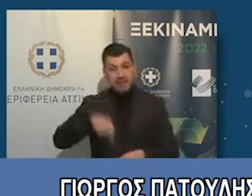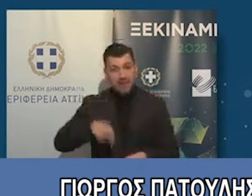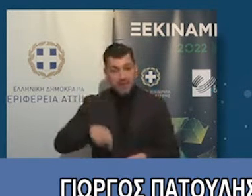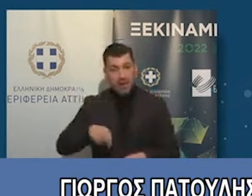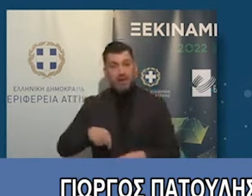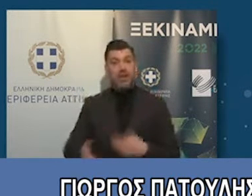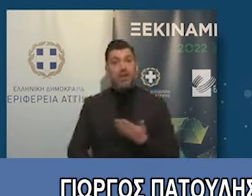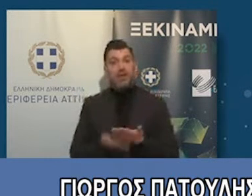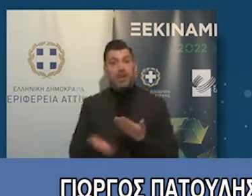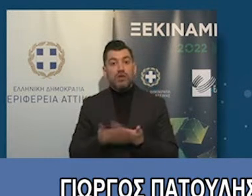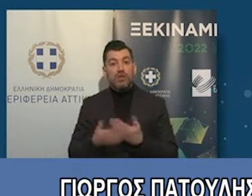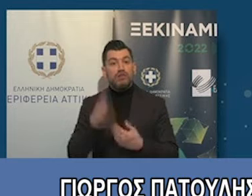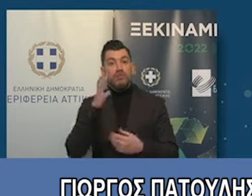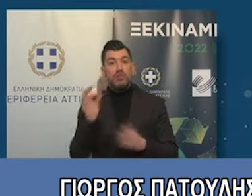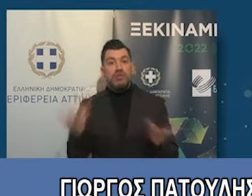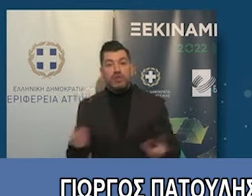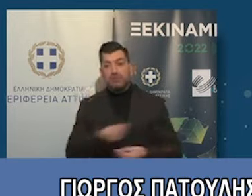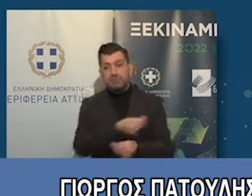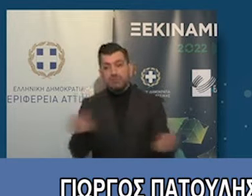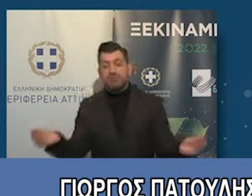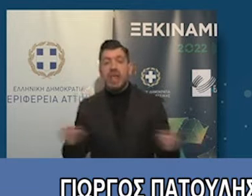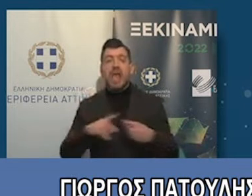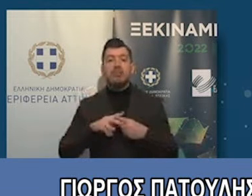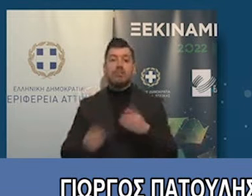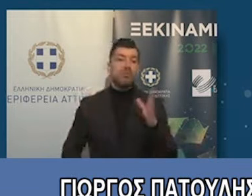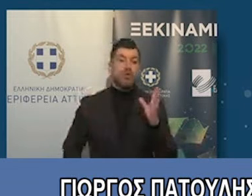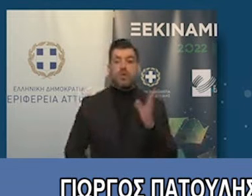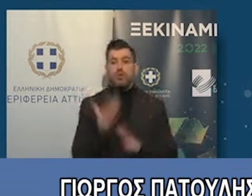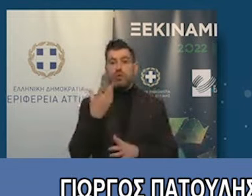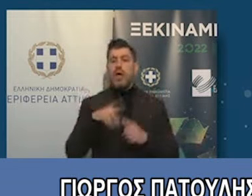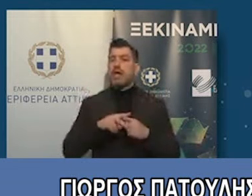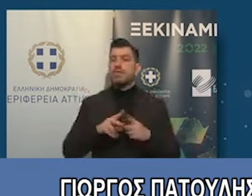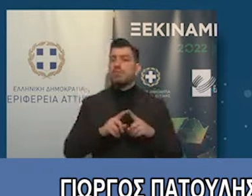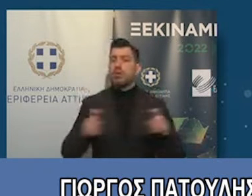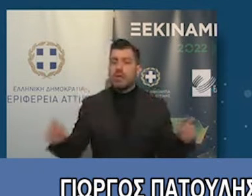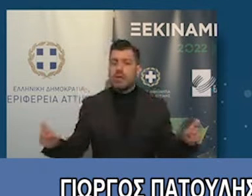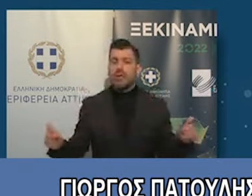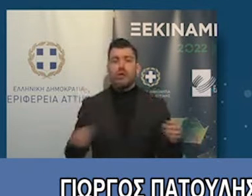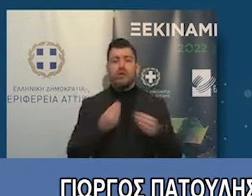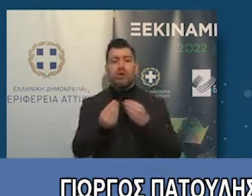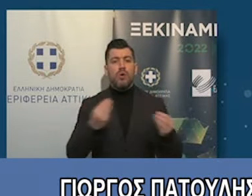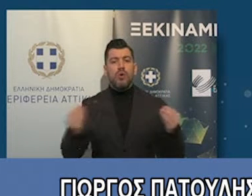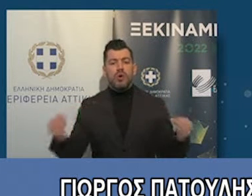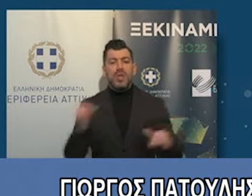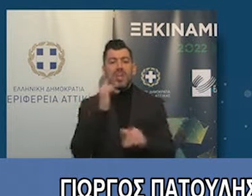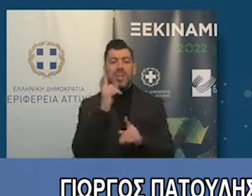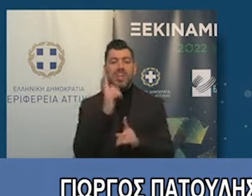με νέο εξοπλισμό. Εξοπλισμό που θα περιλαμβάνει προμήθεια κεντρικής ψηφιακής